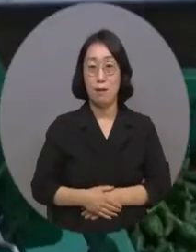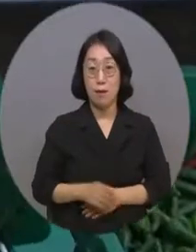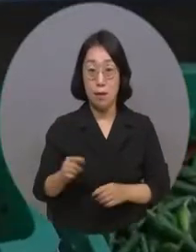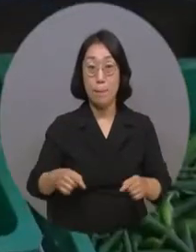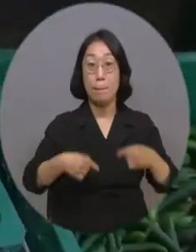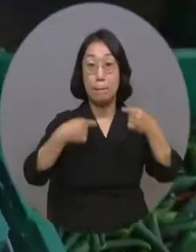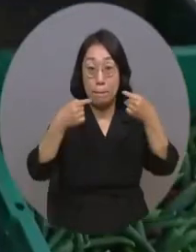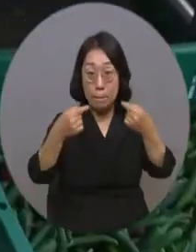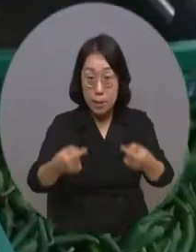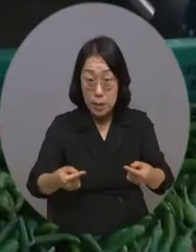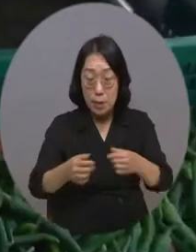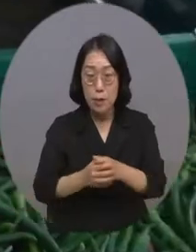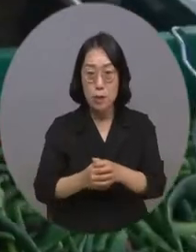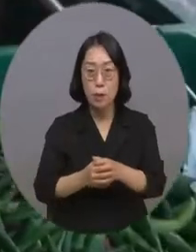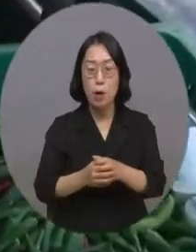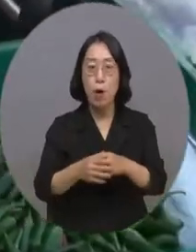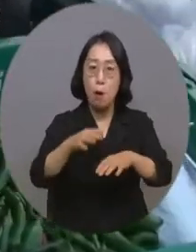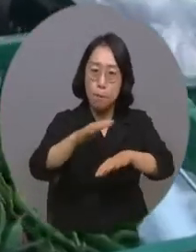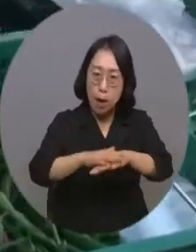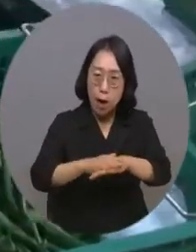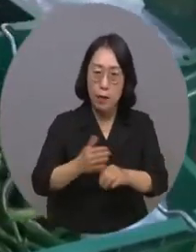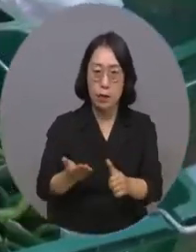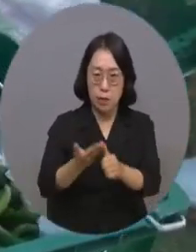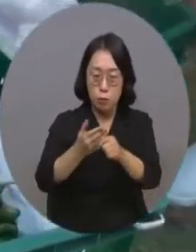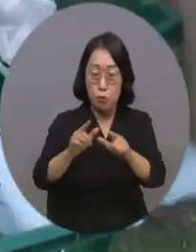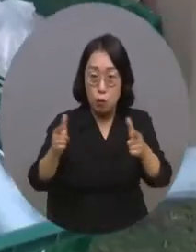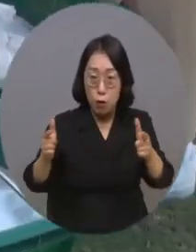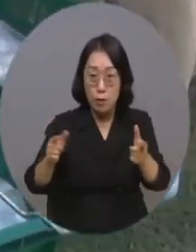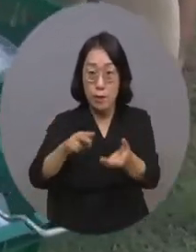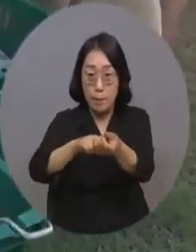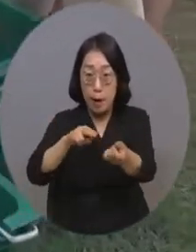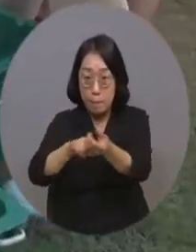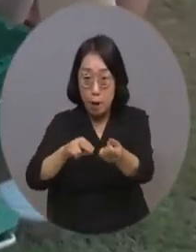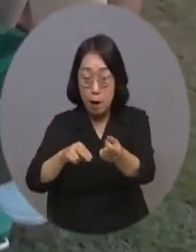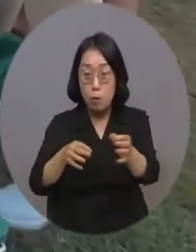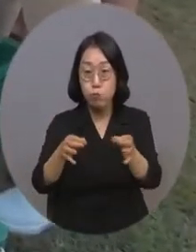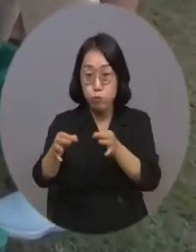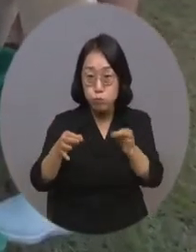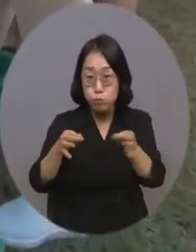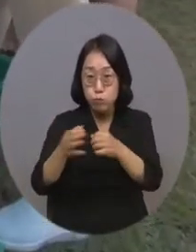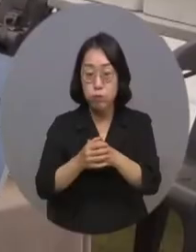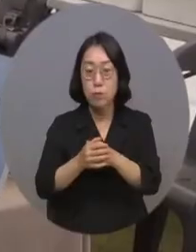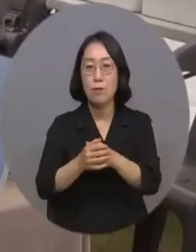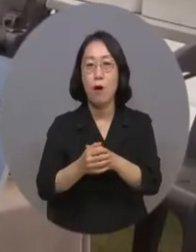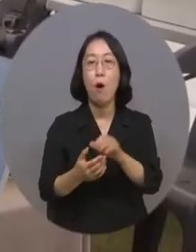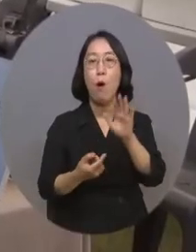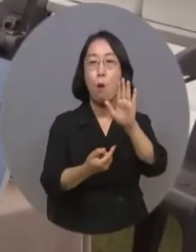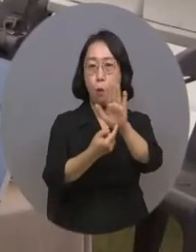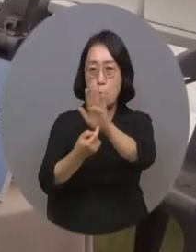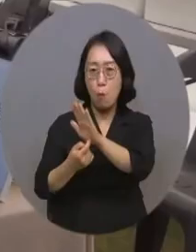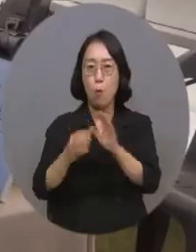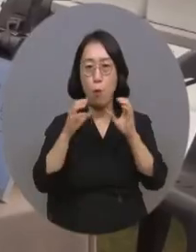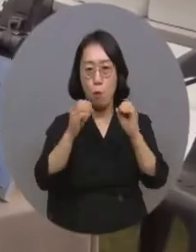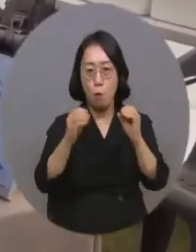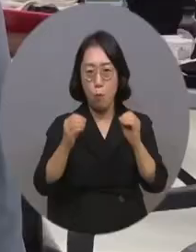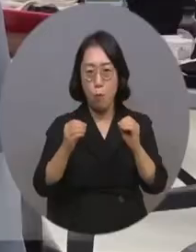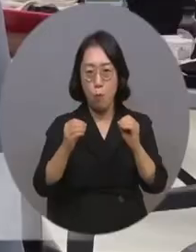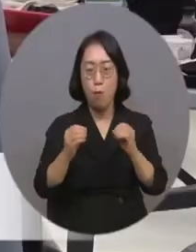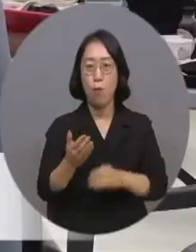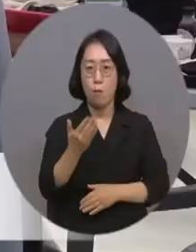기업과 지역 농산물 생산자는 소비자와의 자연스러운 만남으로 제품 홍보와 판매가